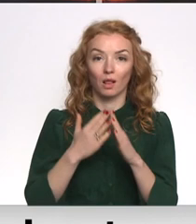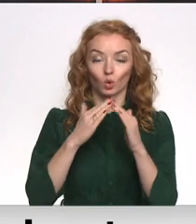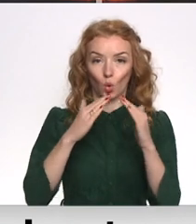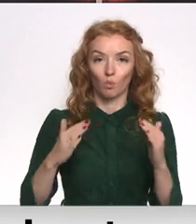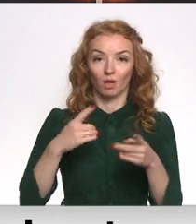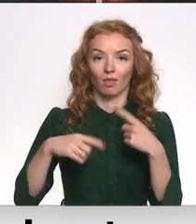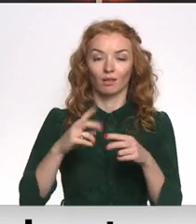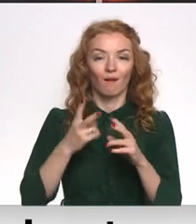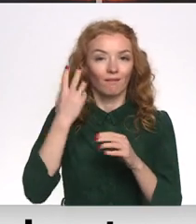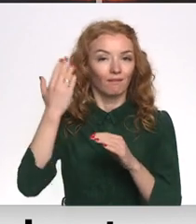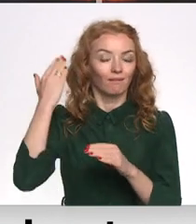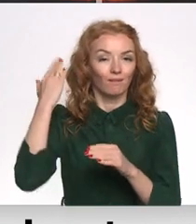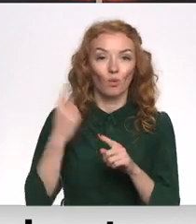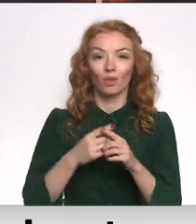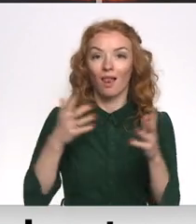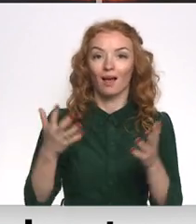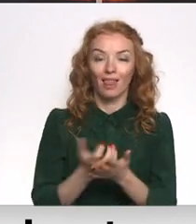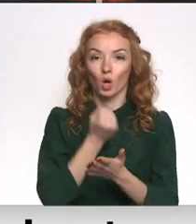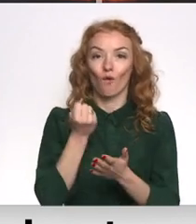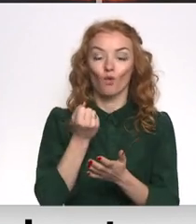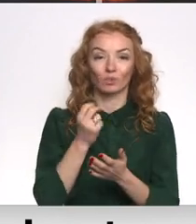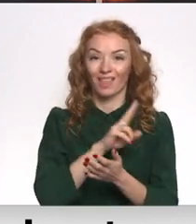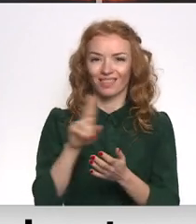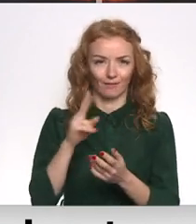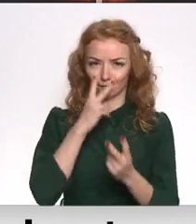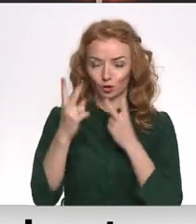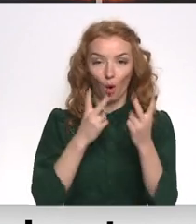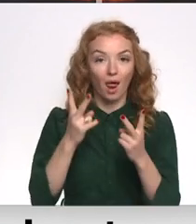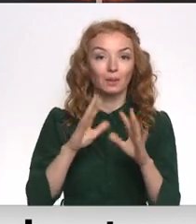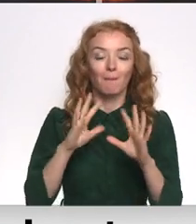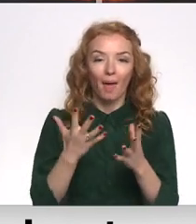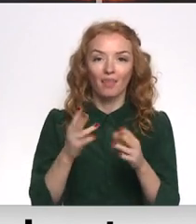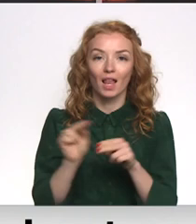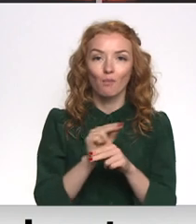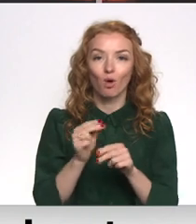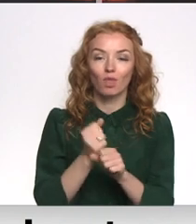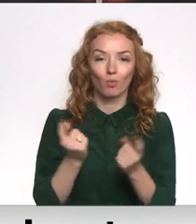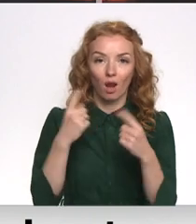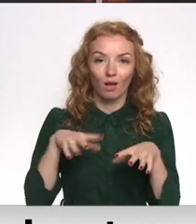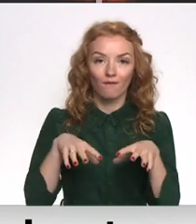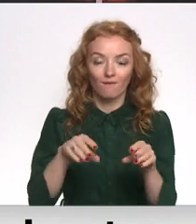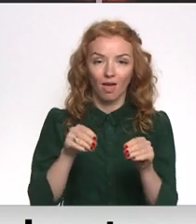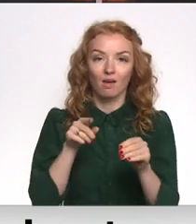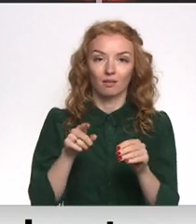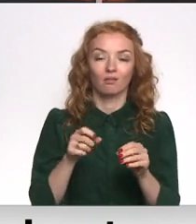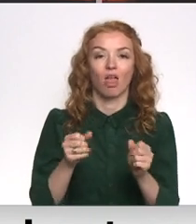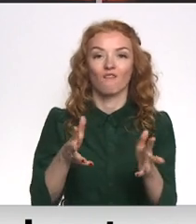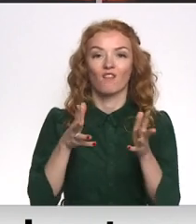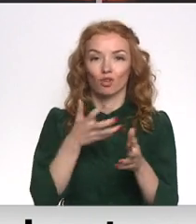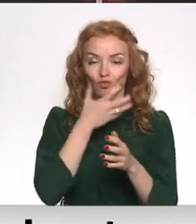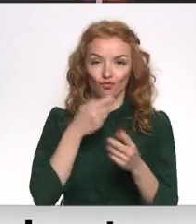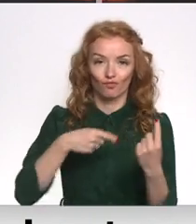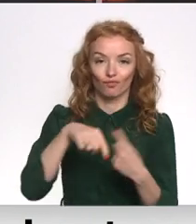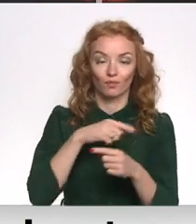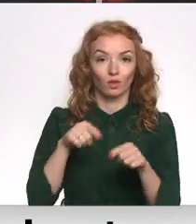vēsturisko izskatu. Lielākais iegūms gan esot nevis vizuālais izskats, bet remontdarbu laikā veiktie energoefektivitātes darbi, kas